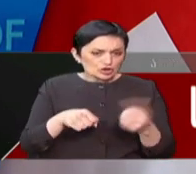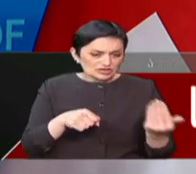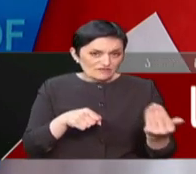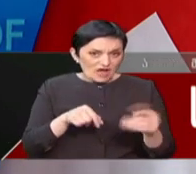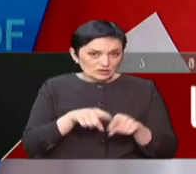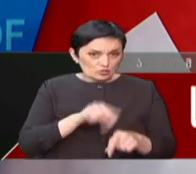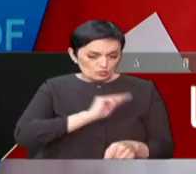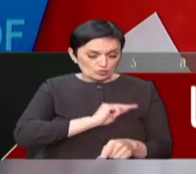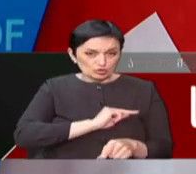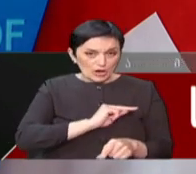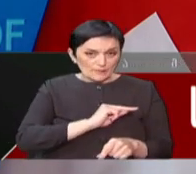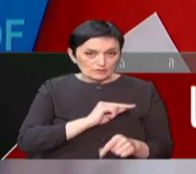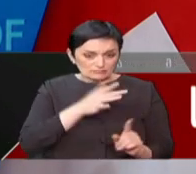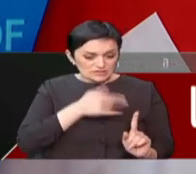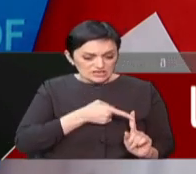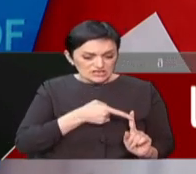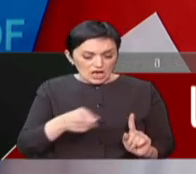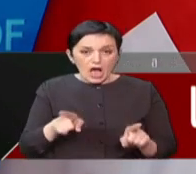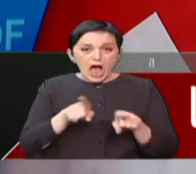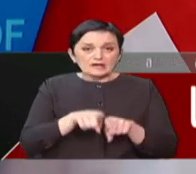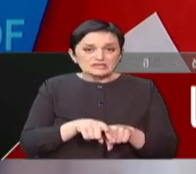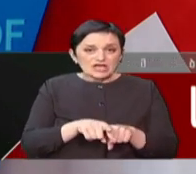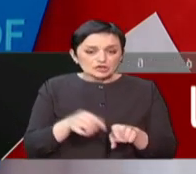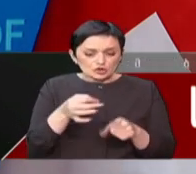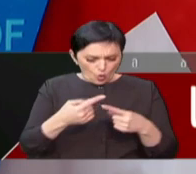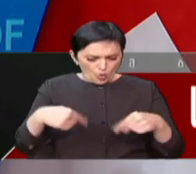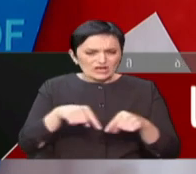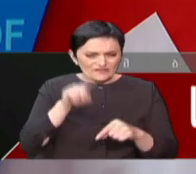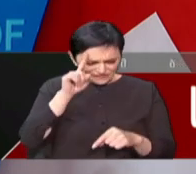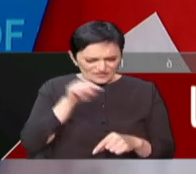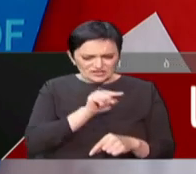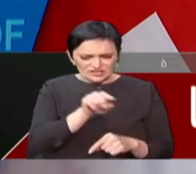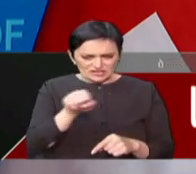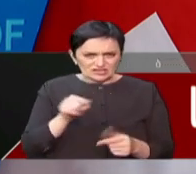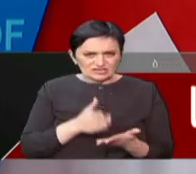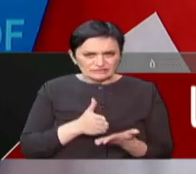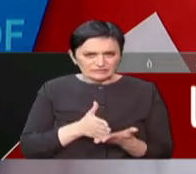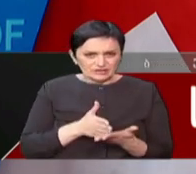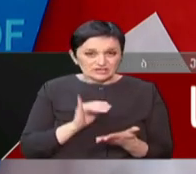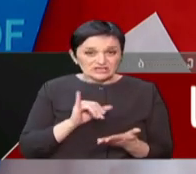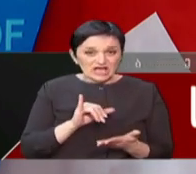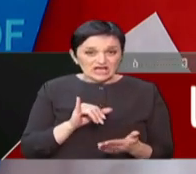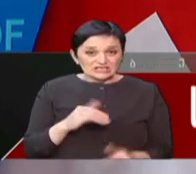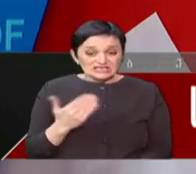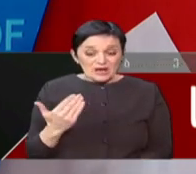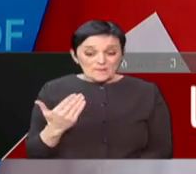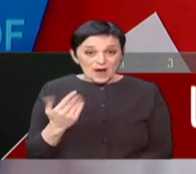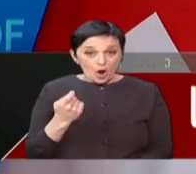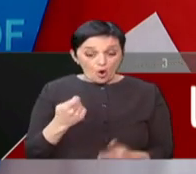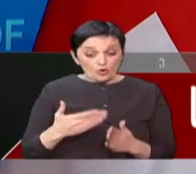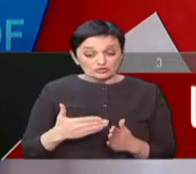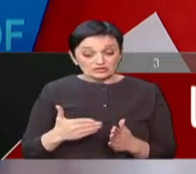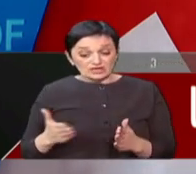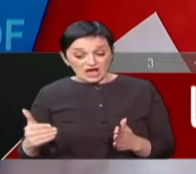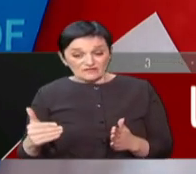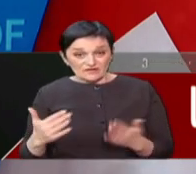თქვენ მუშაობა ამ ხნის განმავლობაში, მაგრამ ეგეთი ორგანიზაციებიც ვიცი, სადაც მარჯვნივ ოდნავ გადახრა ან